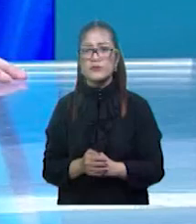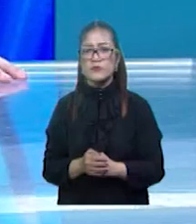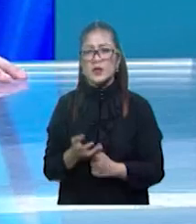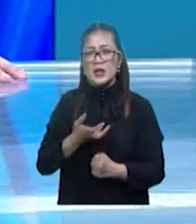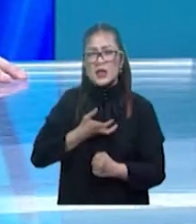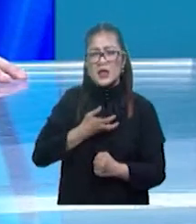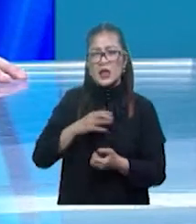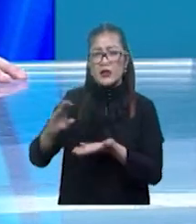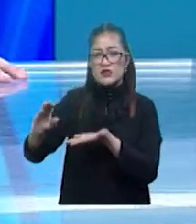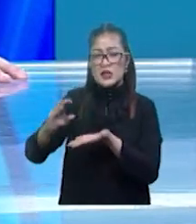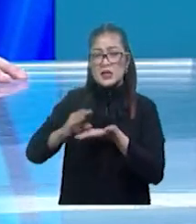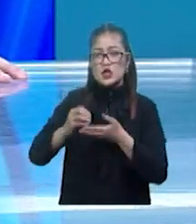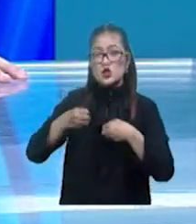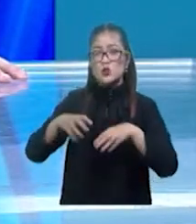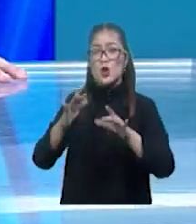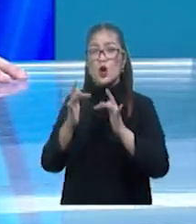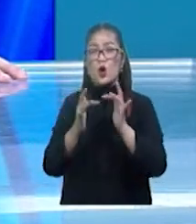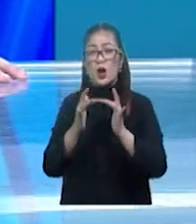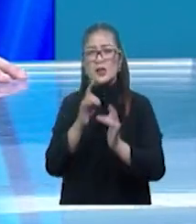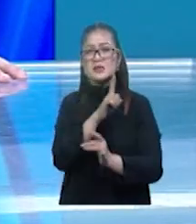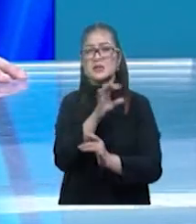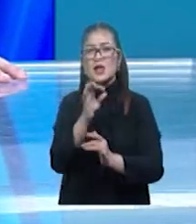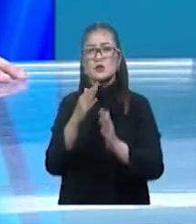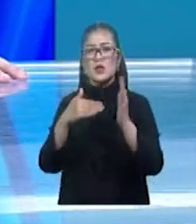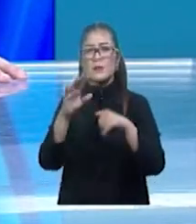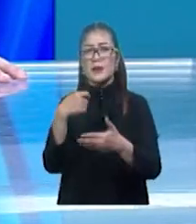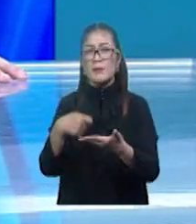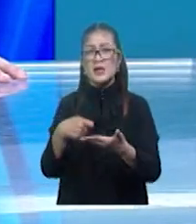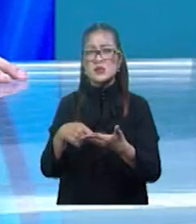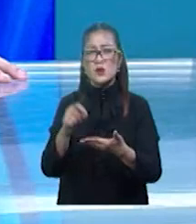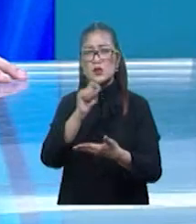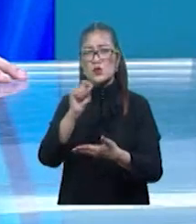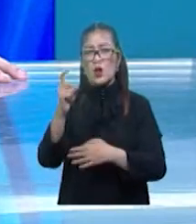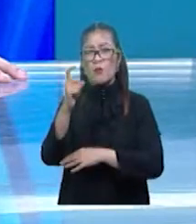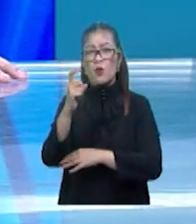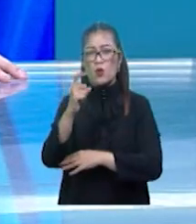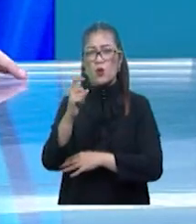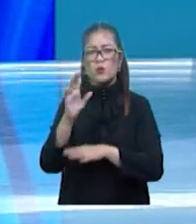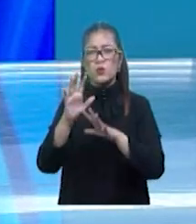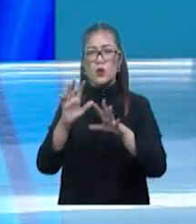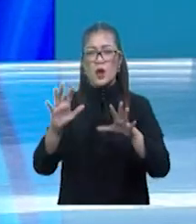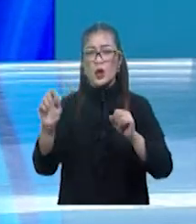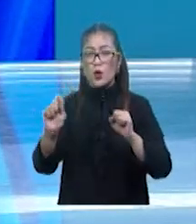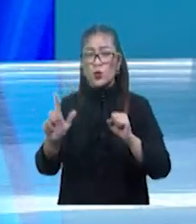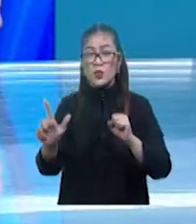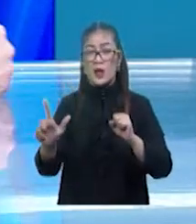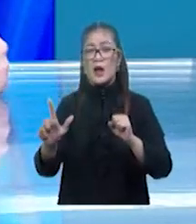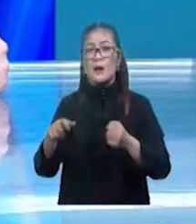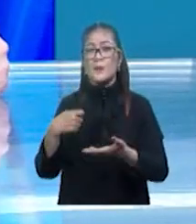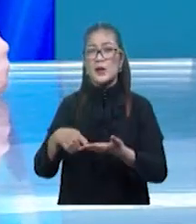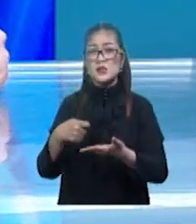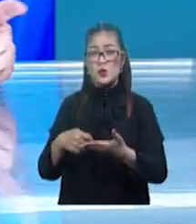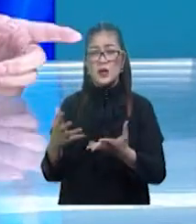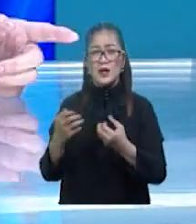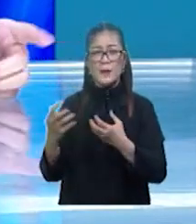Pemirsa, tergiur investasi penjualan online, ratusan mahasiswa sebuah perguruan tinggi di Bogor terjerat hutang. Para mahasiswa